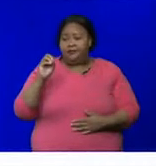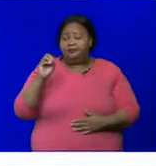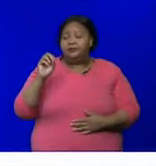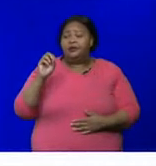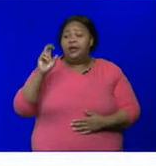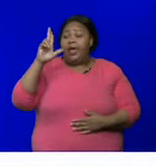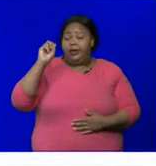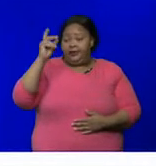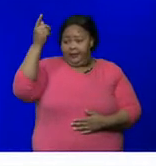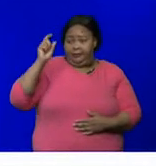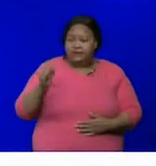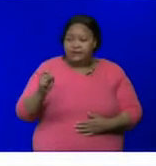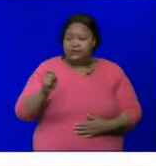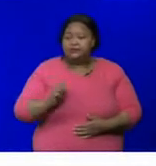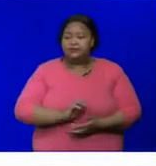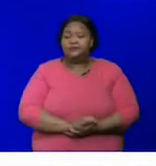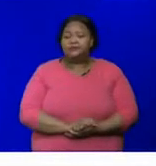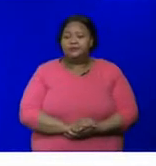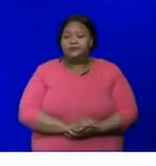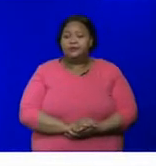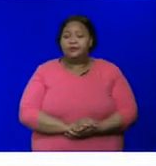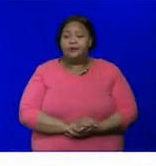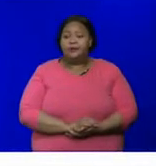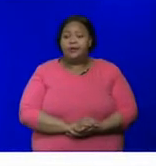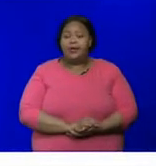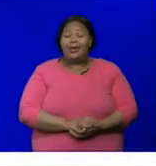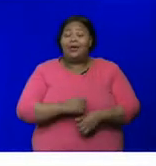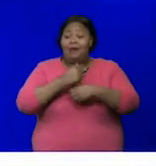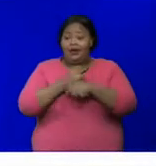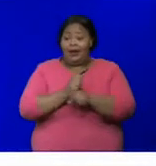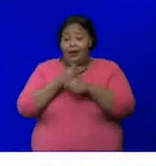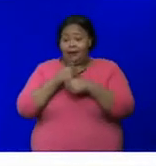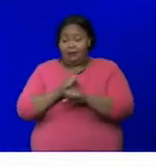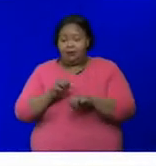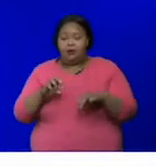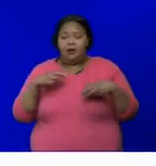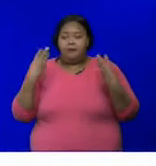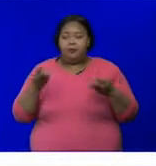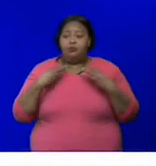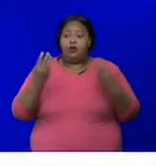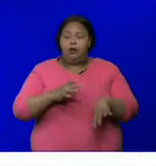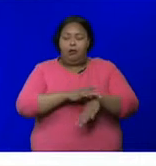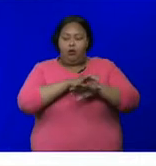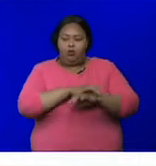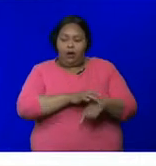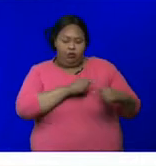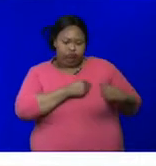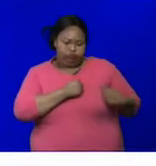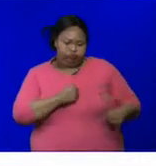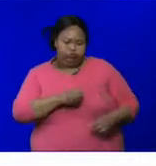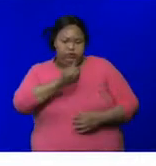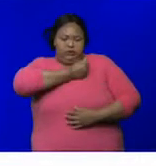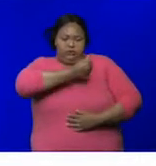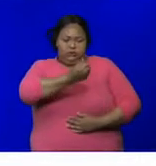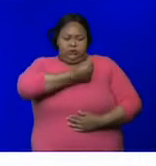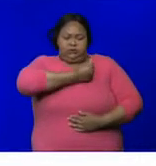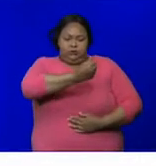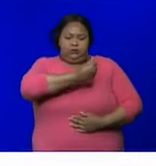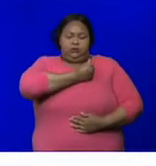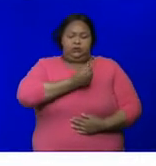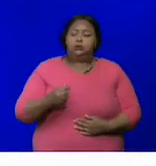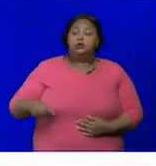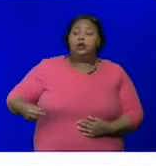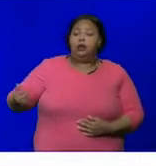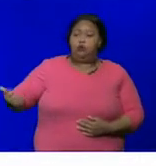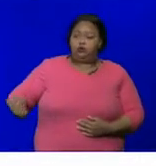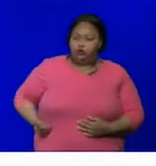abakhula labantu ngemalanga ngemalanga labantu labavela abanaletifo tetinhlitiyo ikakhulu lanasibuka